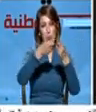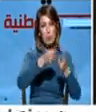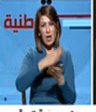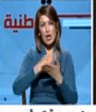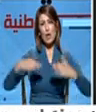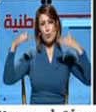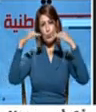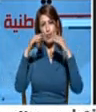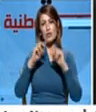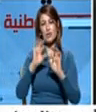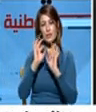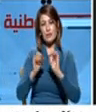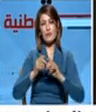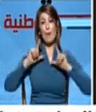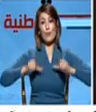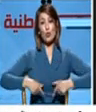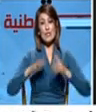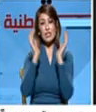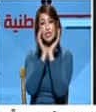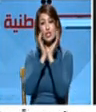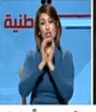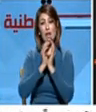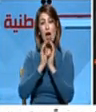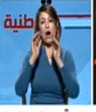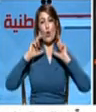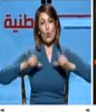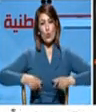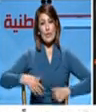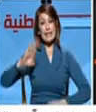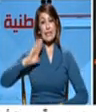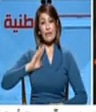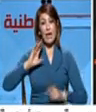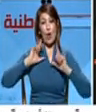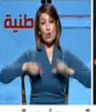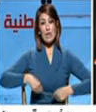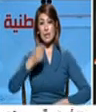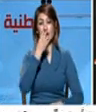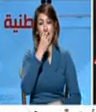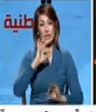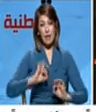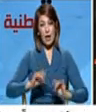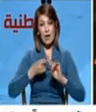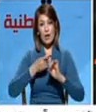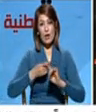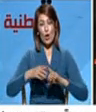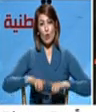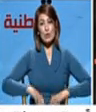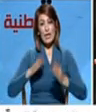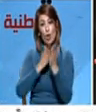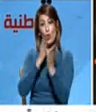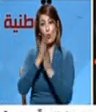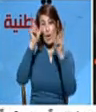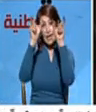بالاساس من وزاره الاجتماعيه وزاره الدفاع وزاره الداخليه وزاره حقوق الانسان والعلاقه مع الهيئه